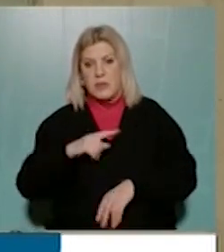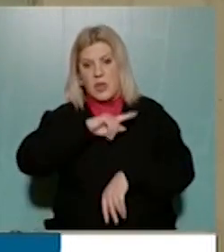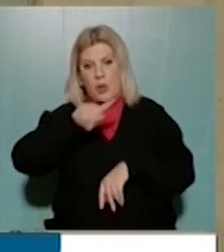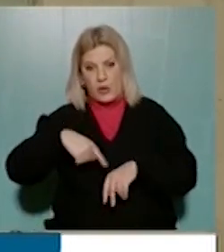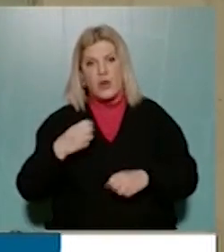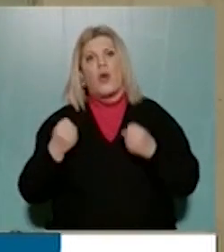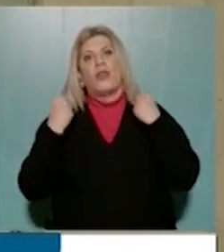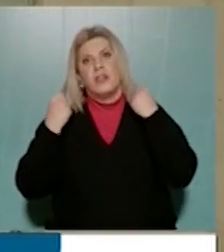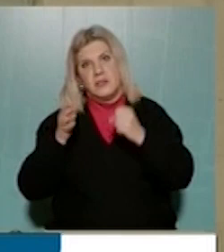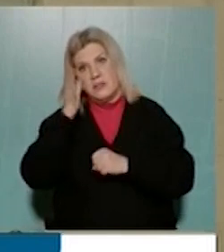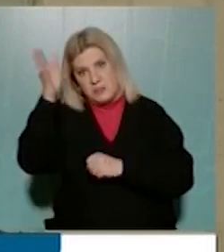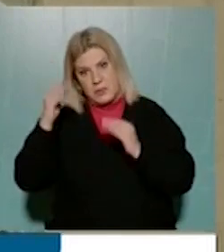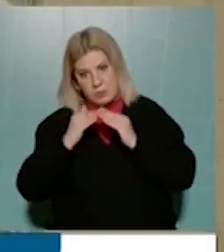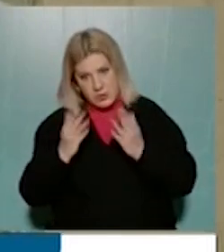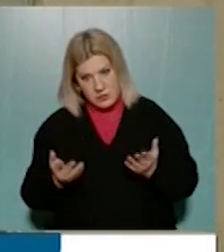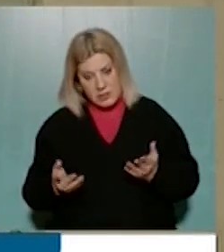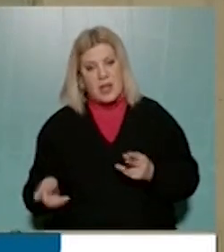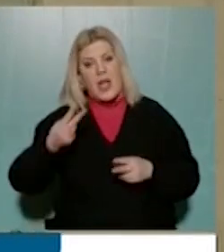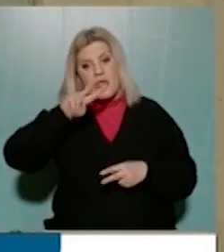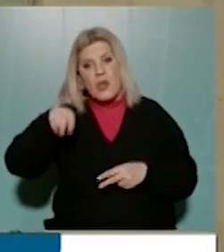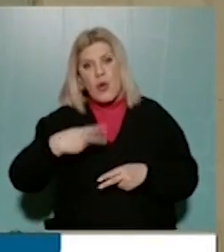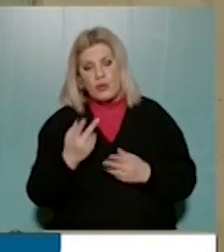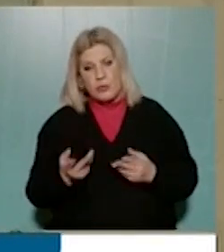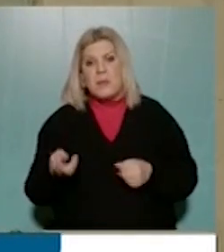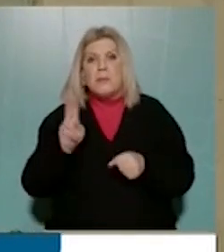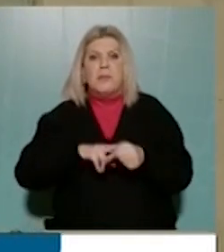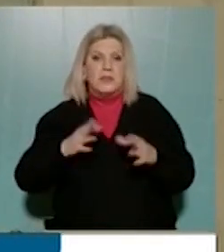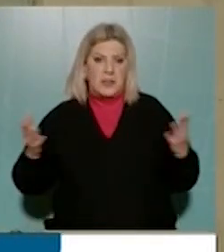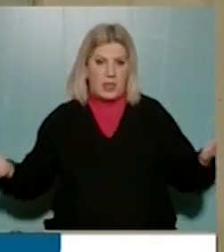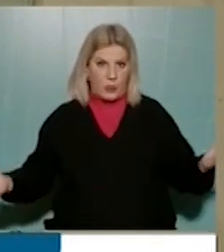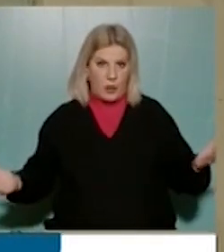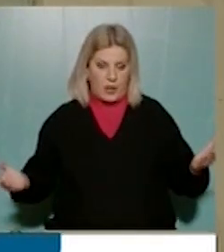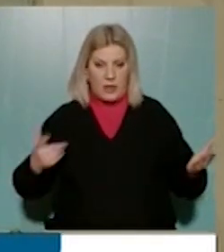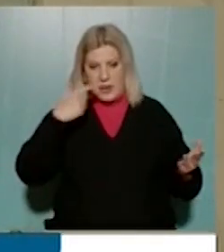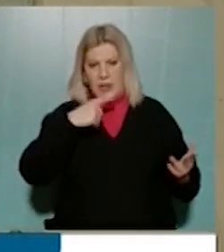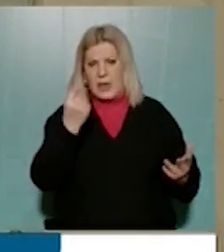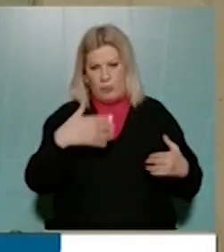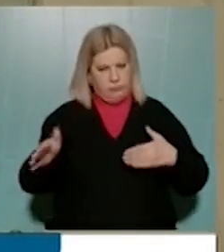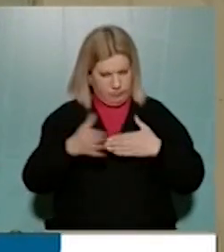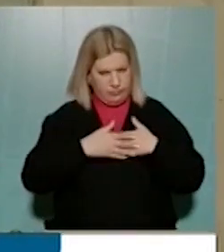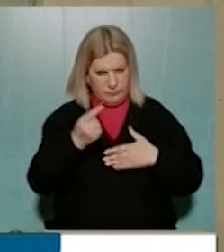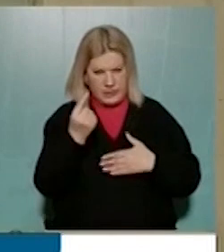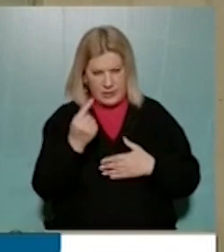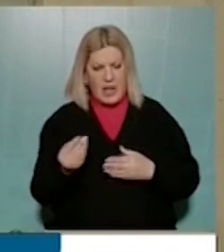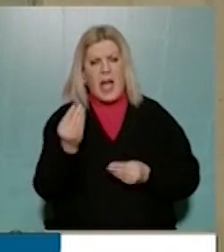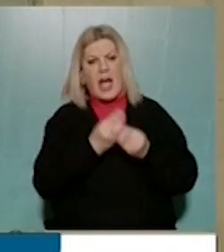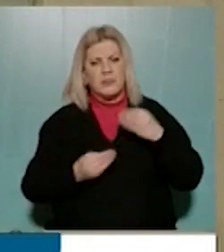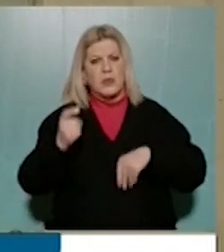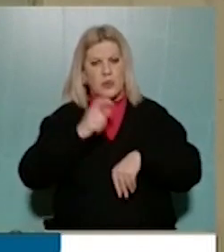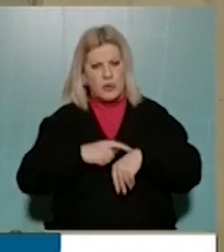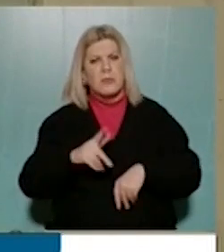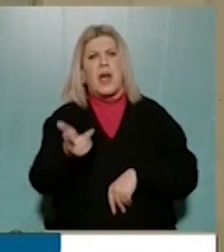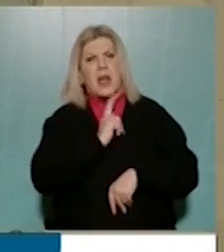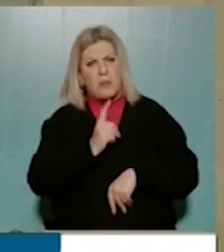οδηγήσει για το σπίτι της έχουμε κι άλλες δυο ώρες για να μας αποτελειώσουν τελειώνω σε πολύ λίγο αυξημένος χρόνος